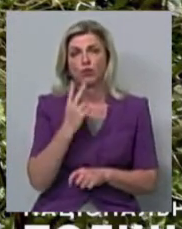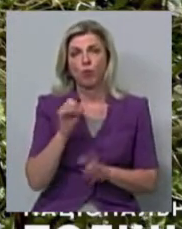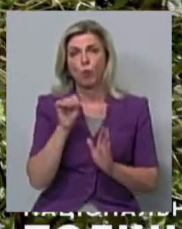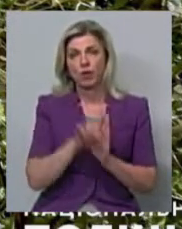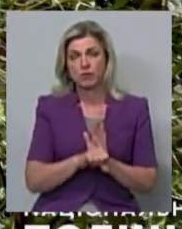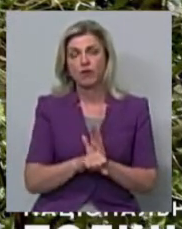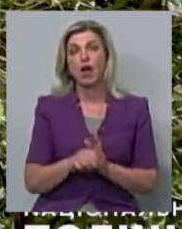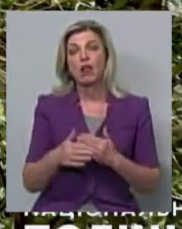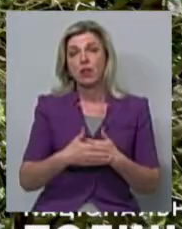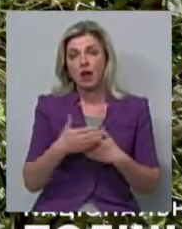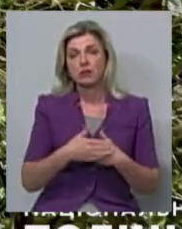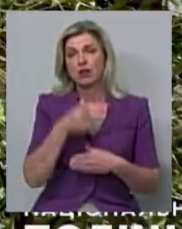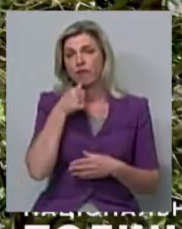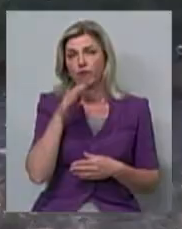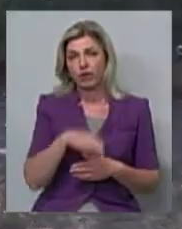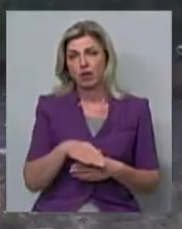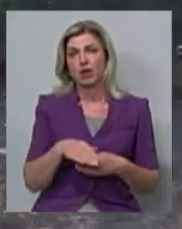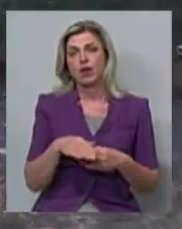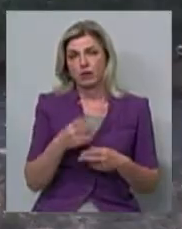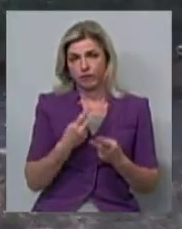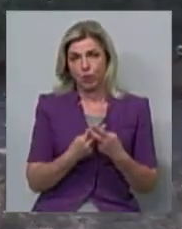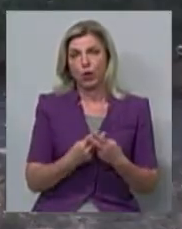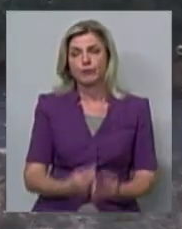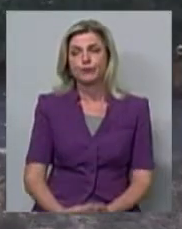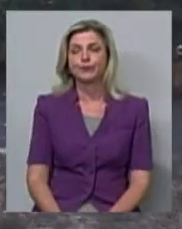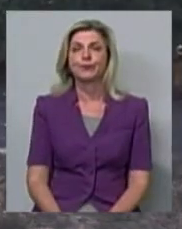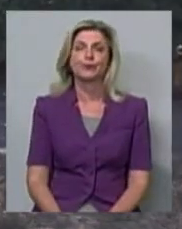яке передбачено довічне позбавлення волі.